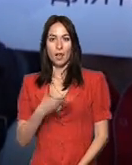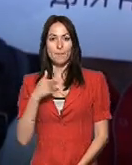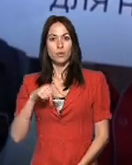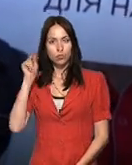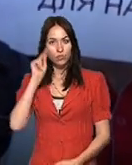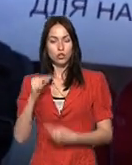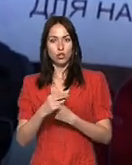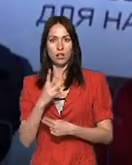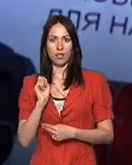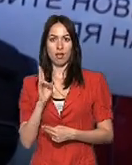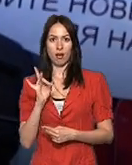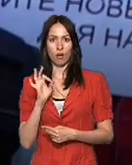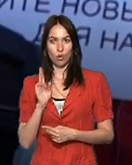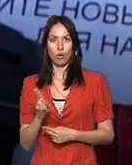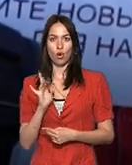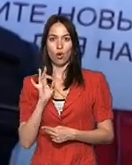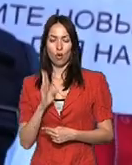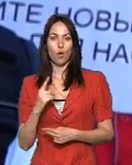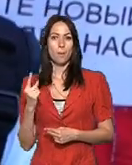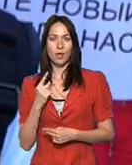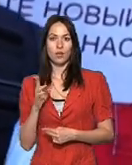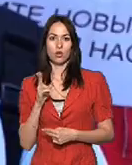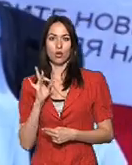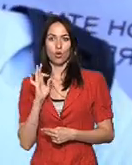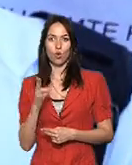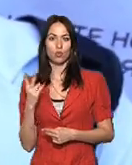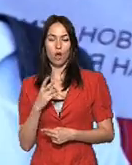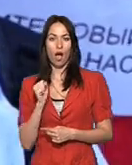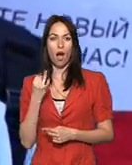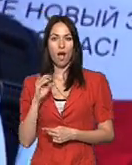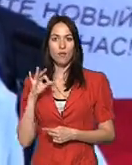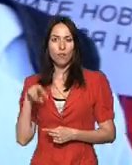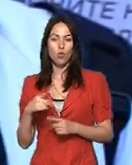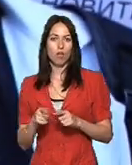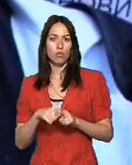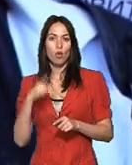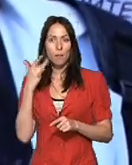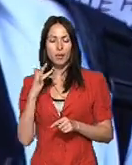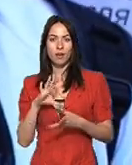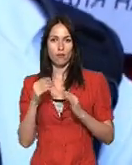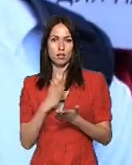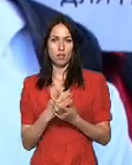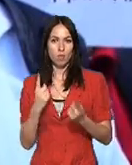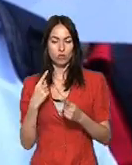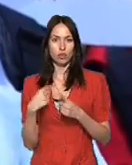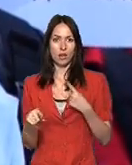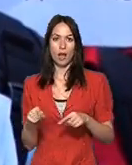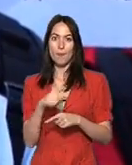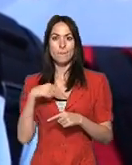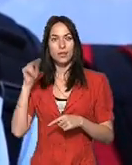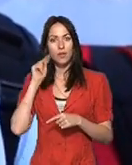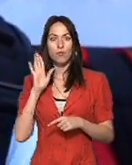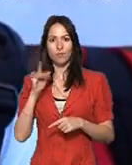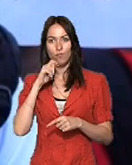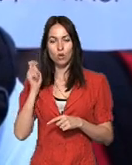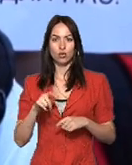Нас тут вчили на КРОК, КРОК перший, КРОК другий. IFOM – це американський, взагалі є велика різниця. Ми навчаємося в